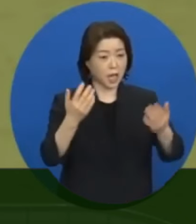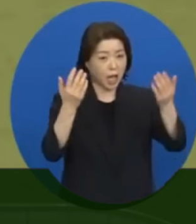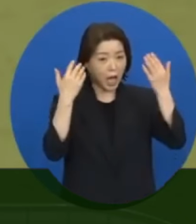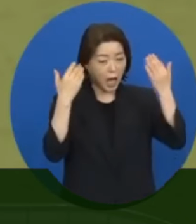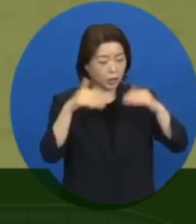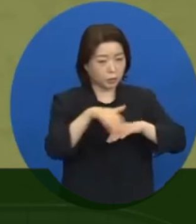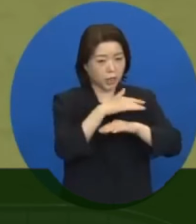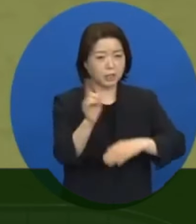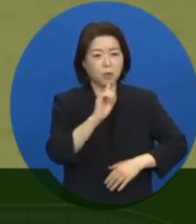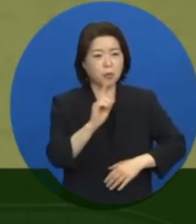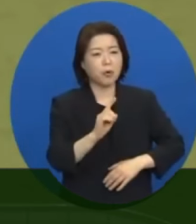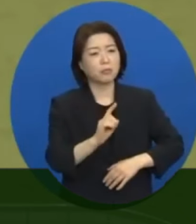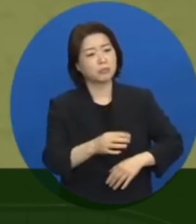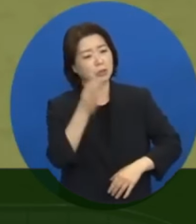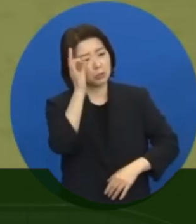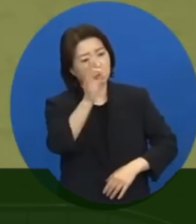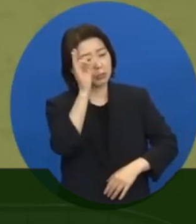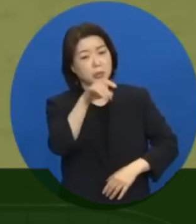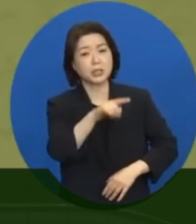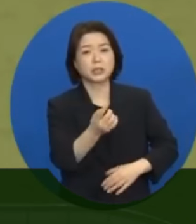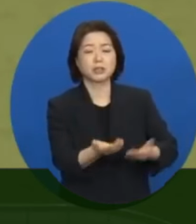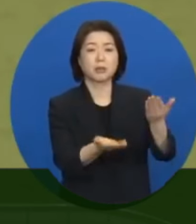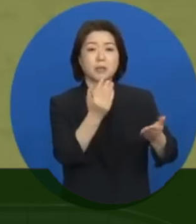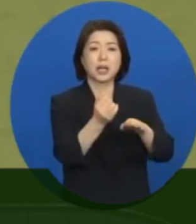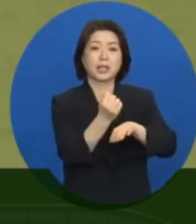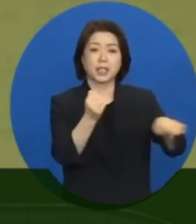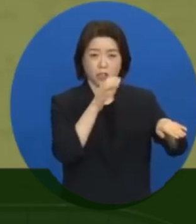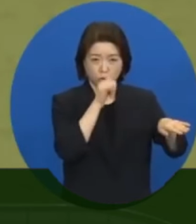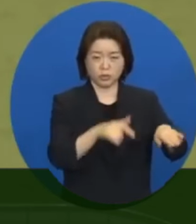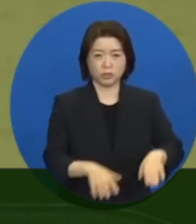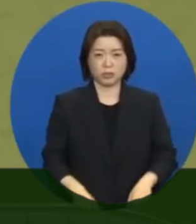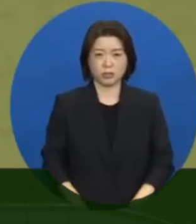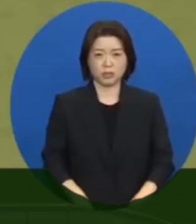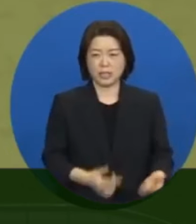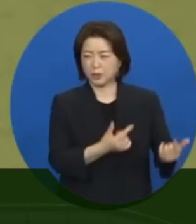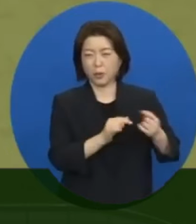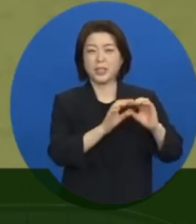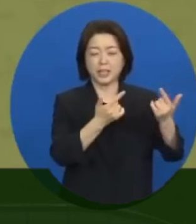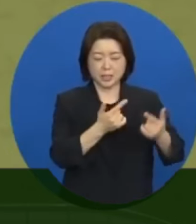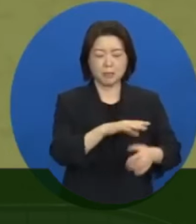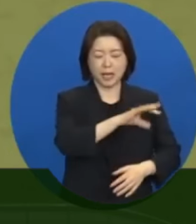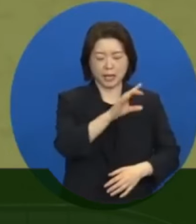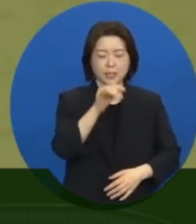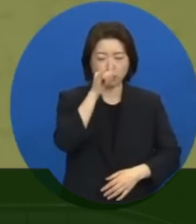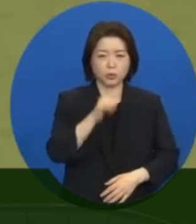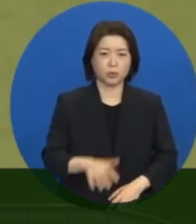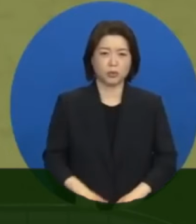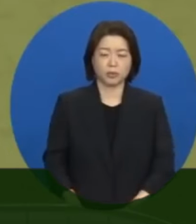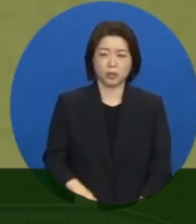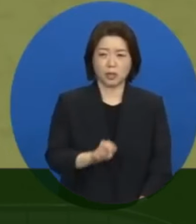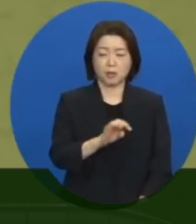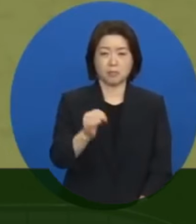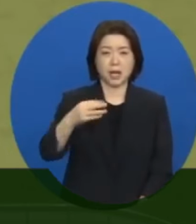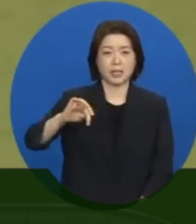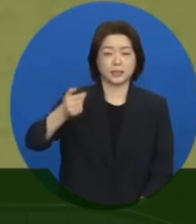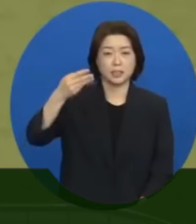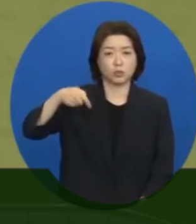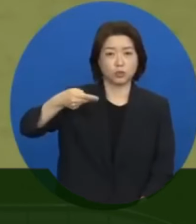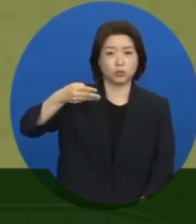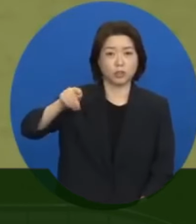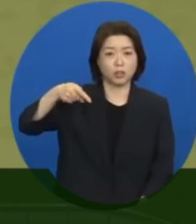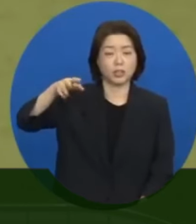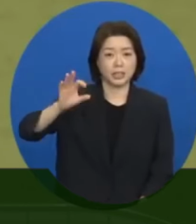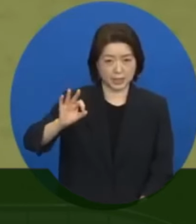보면 보이는 것들을 보는 경향이 있습니다 다 그런 건 아니겠죠 그래서 마틴 루터킹 목사님이 유명한 연설이